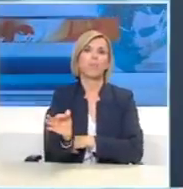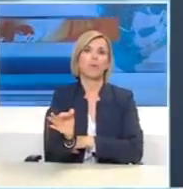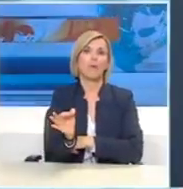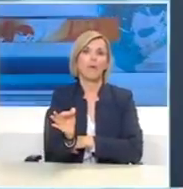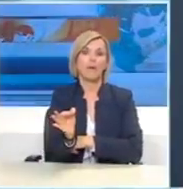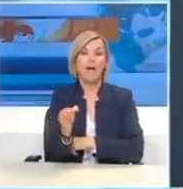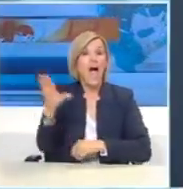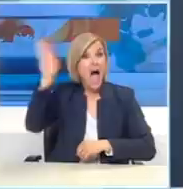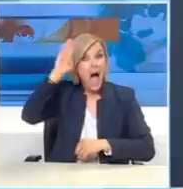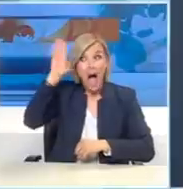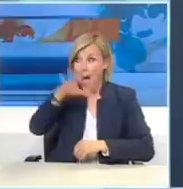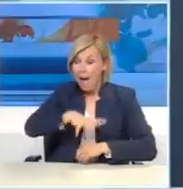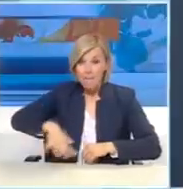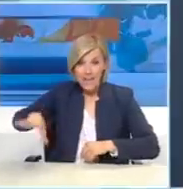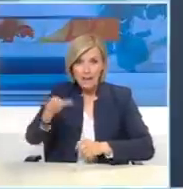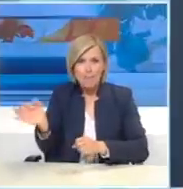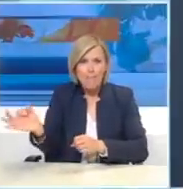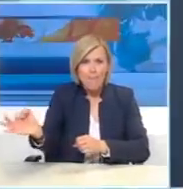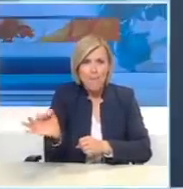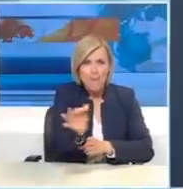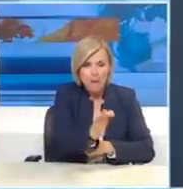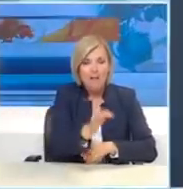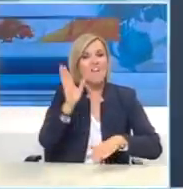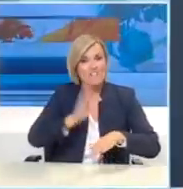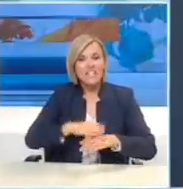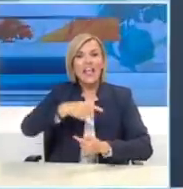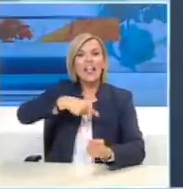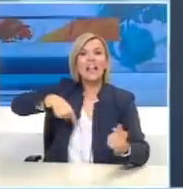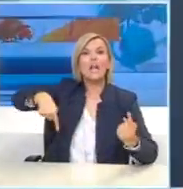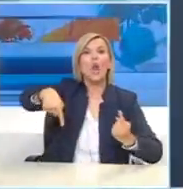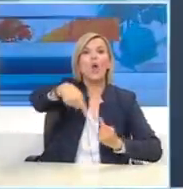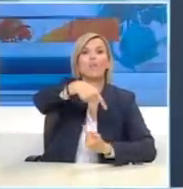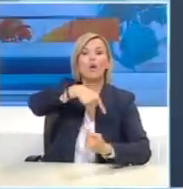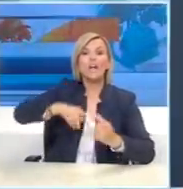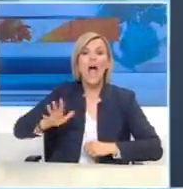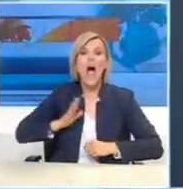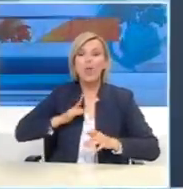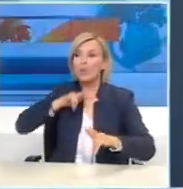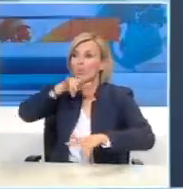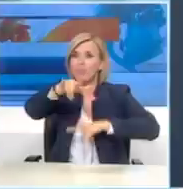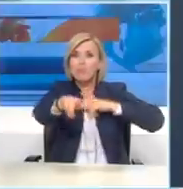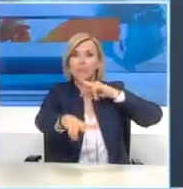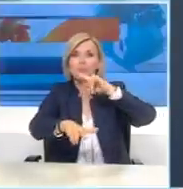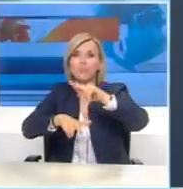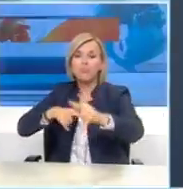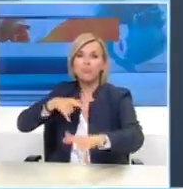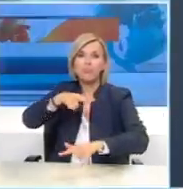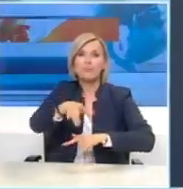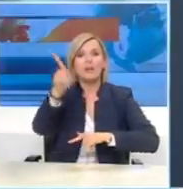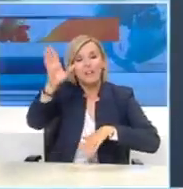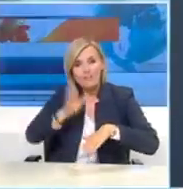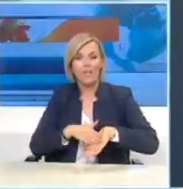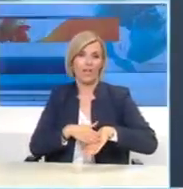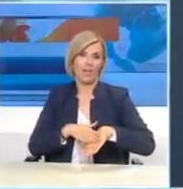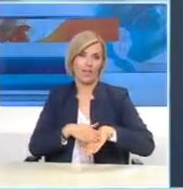πολλαπλές οδούς στη χώρα, τόσο από την Κίνα τον Ιανουάριο, όσο και από την Ευρώπη το Φεβρουάριο. Όλα αυτά